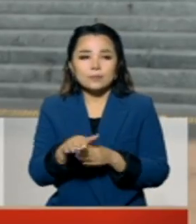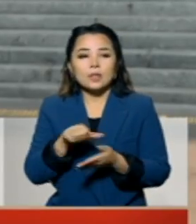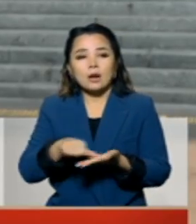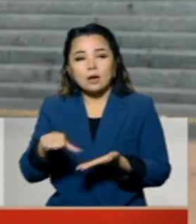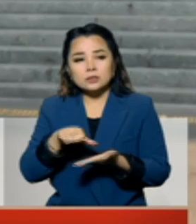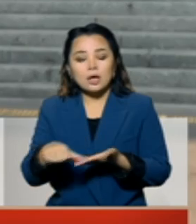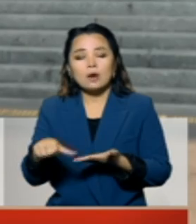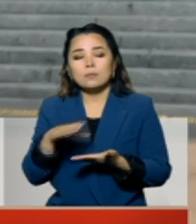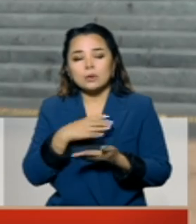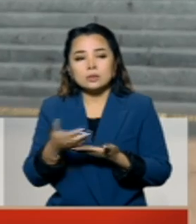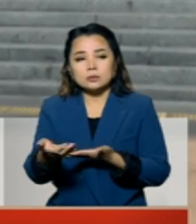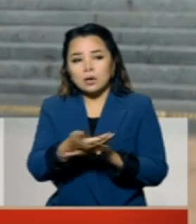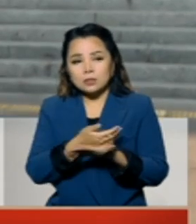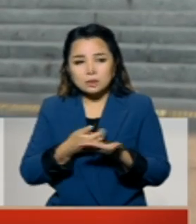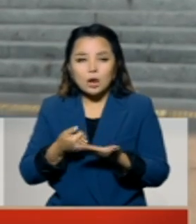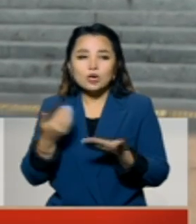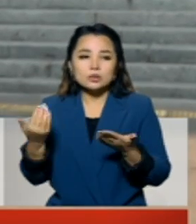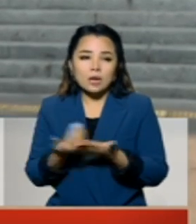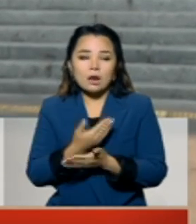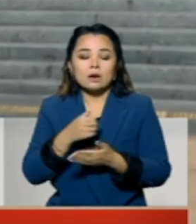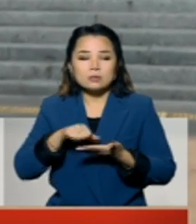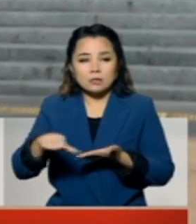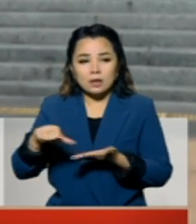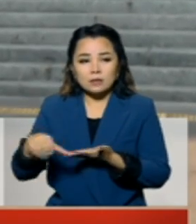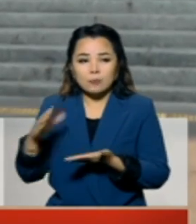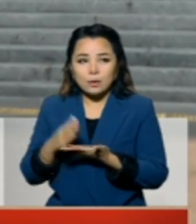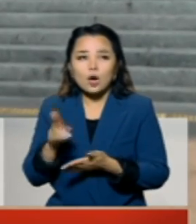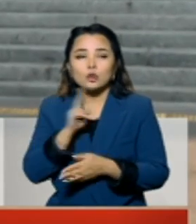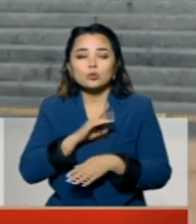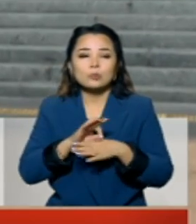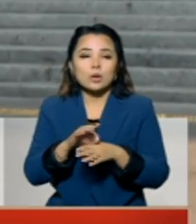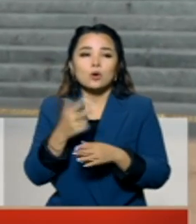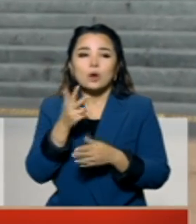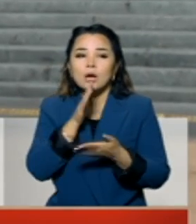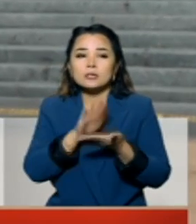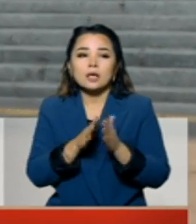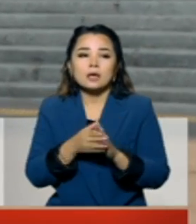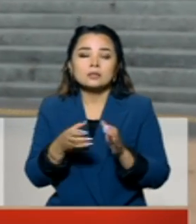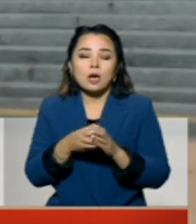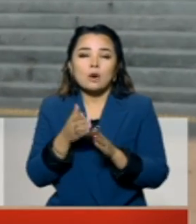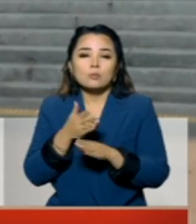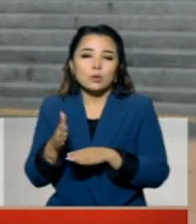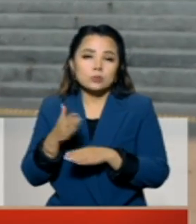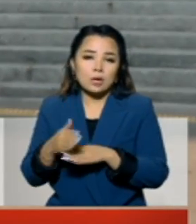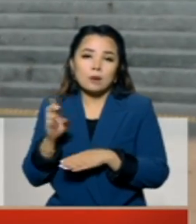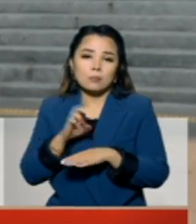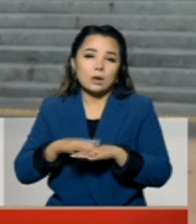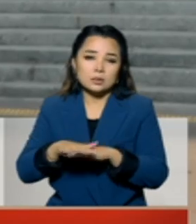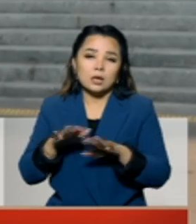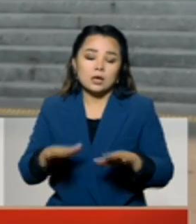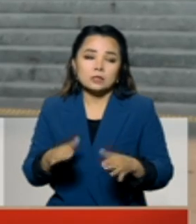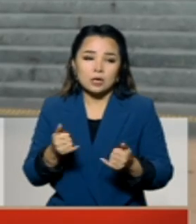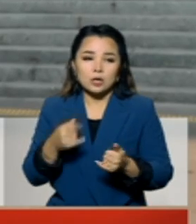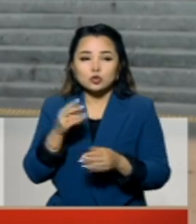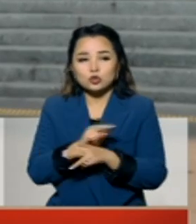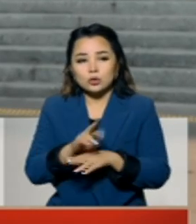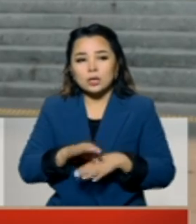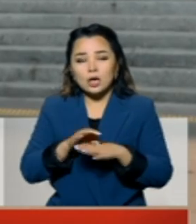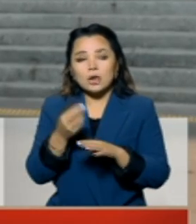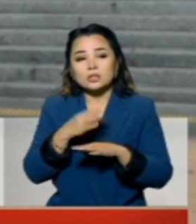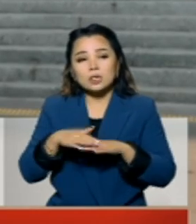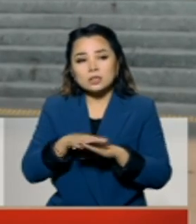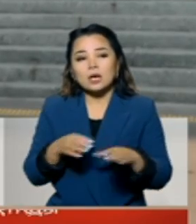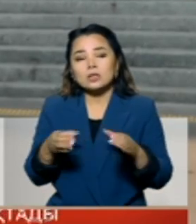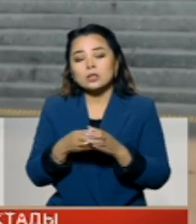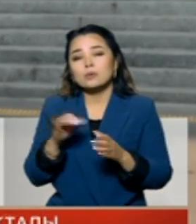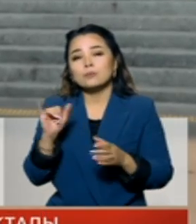Асфальттың үстіңгі бөлігі алынып, орнына жаңасы төселіп жатыр. Жөндеу жұмыстары үш кезеңге бөлінген. Бүгін жолдың батыс шағын жөндедік. Ертең шығыс шағына кірісеміз.